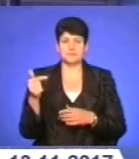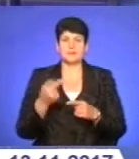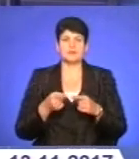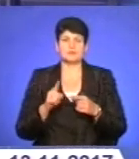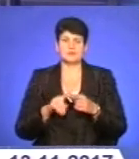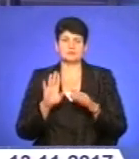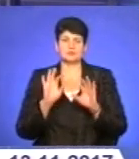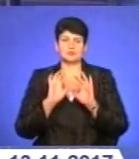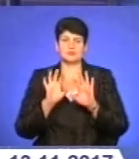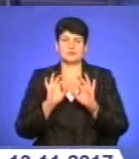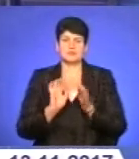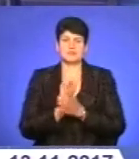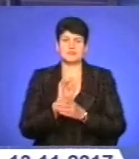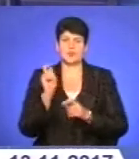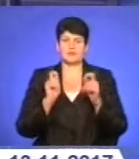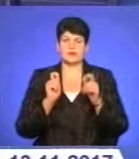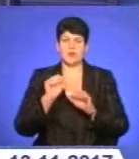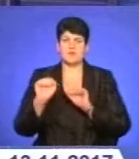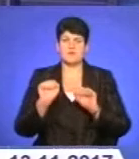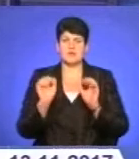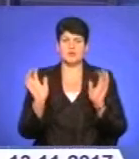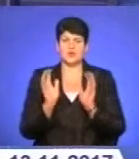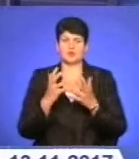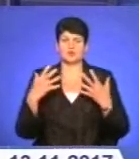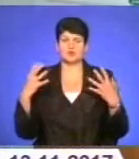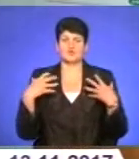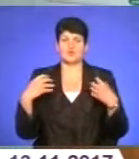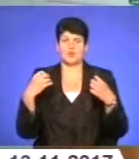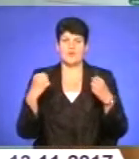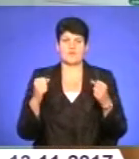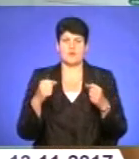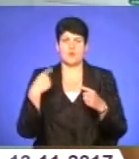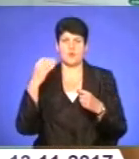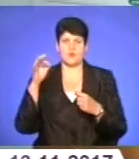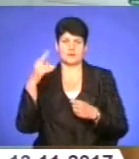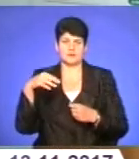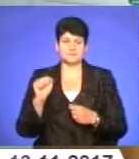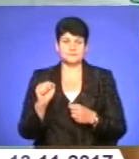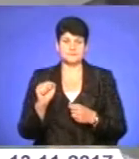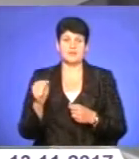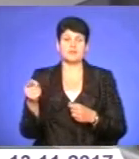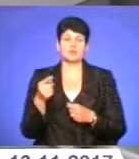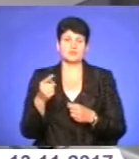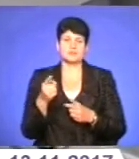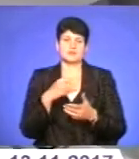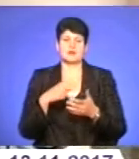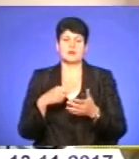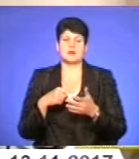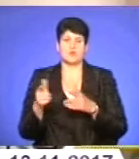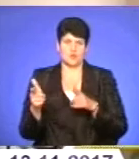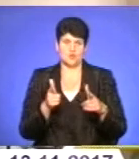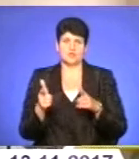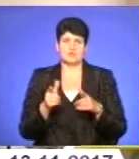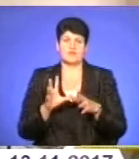розповіли на прес-конференції Управління охорони здоров'я облдержадміністрації. На Тернопільщині готуються до впровадження медичної